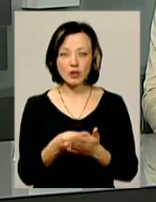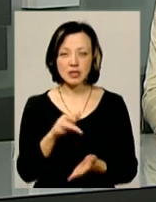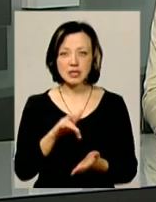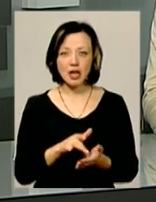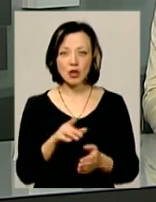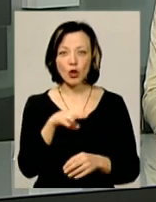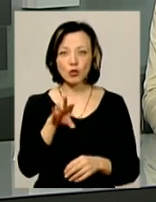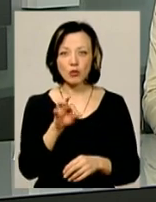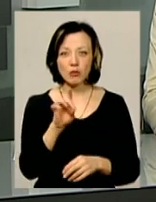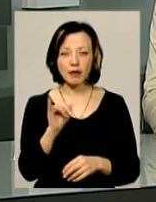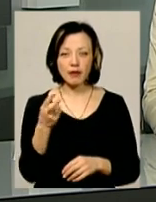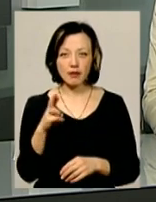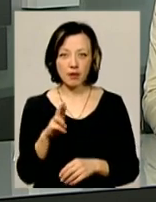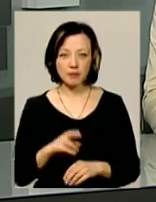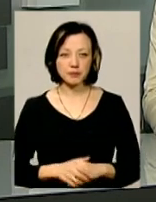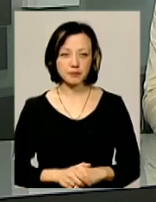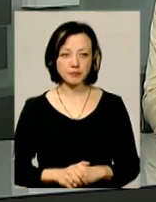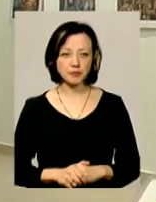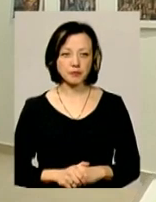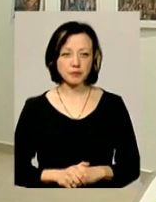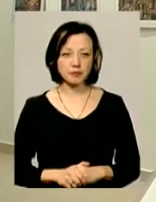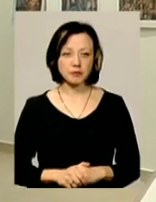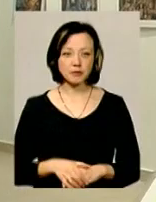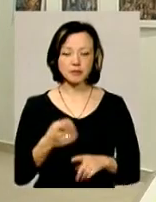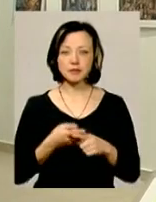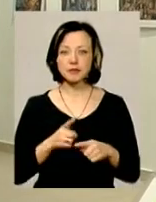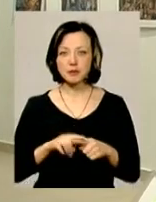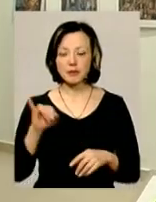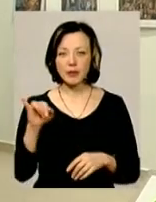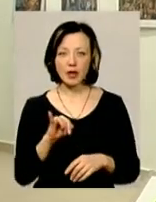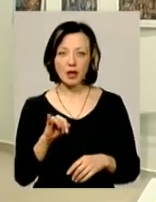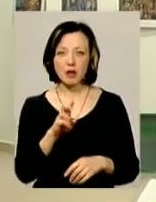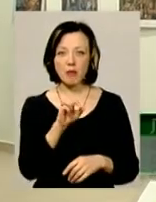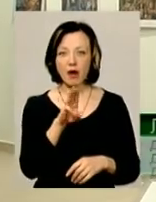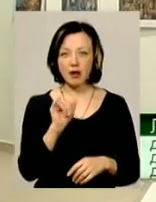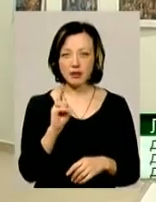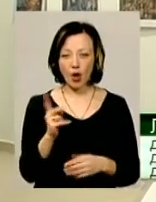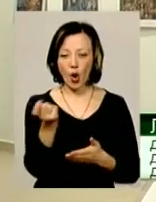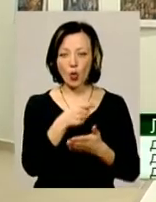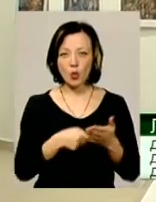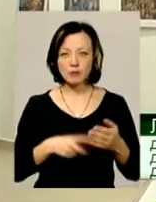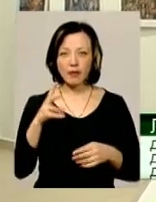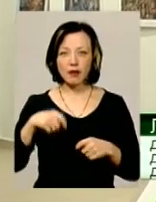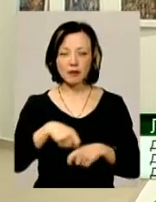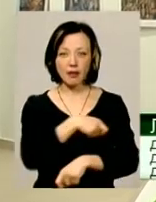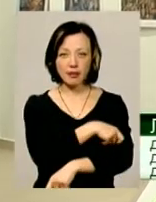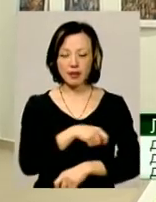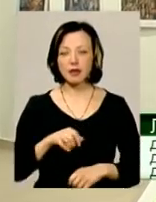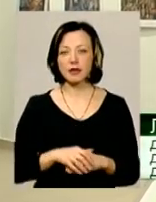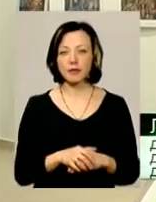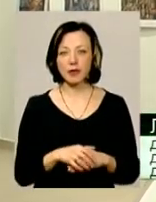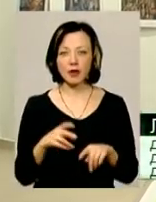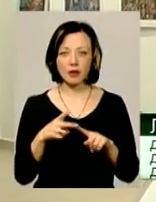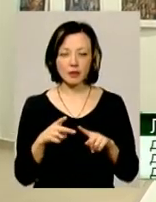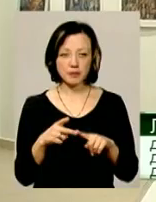«Центр Добриня» «Армія СОС Хмельницький». Це і батики, тобто розпис на тканині,